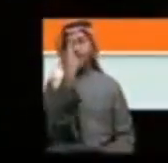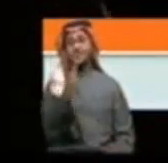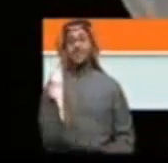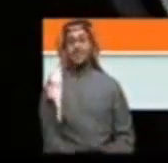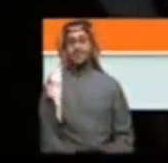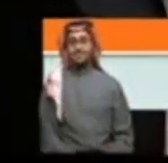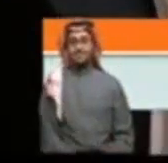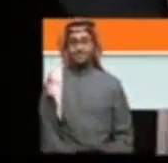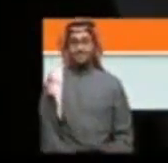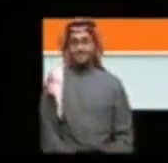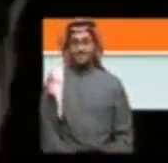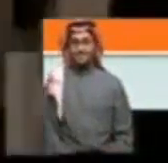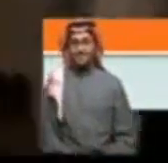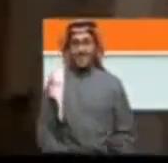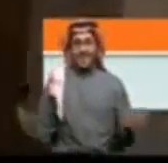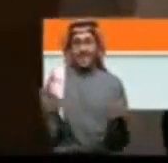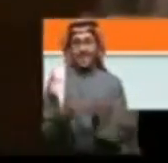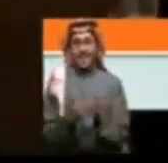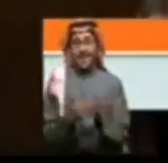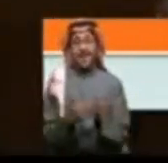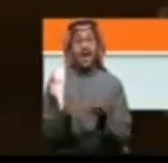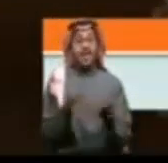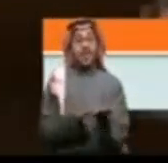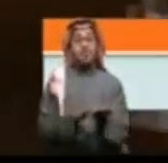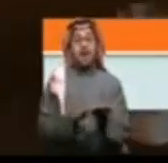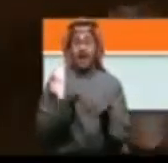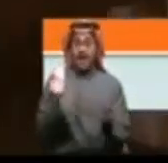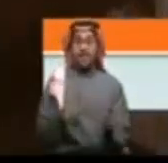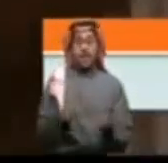سيدي. طبعا